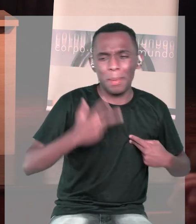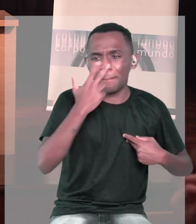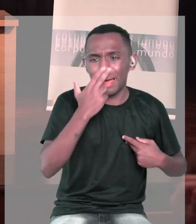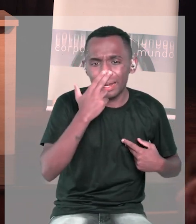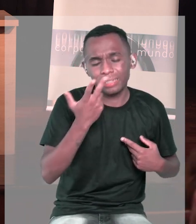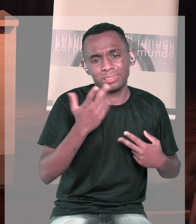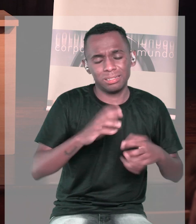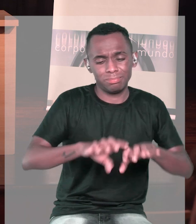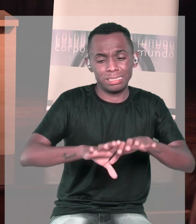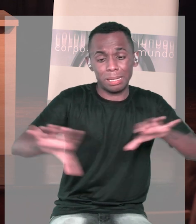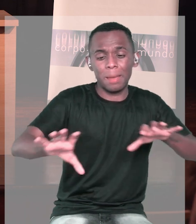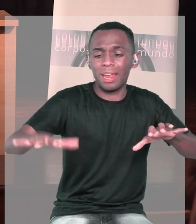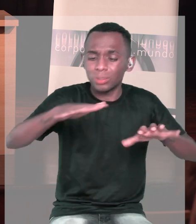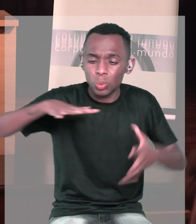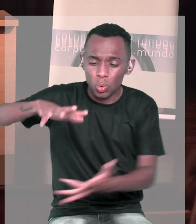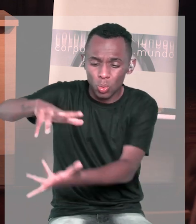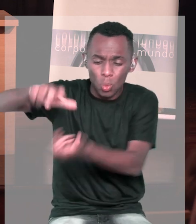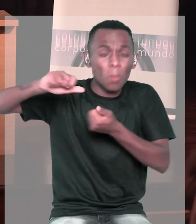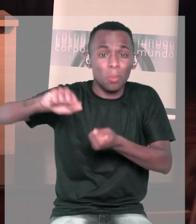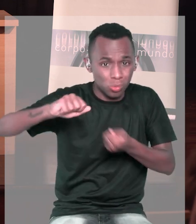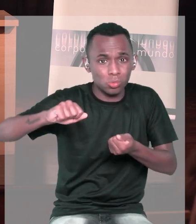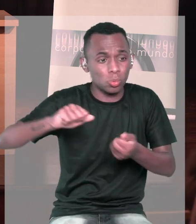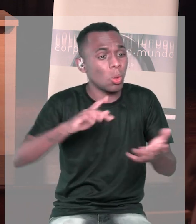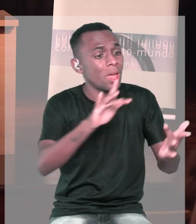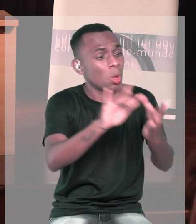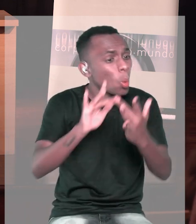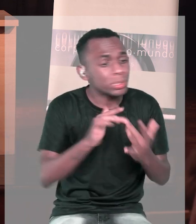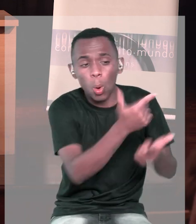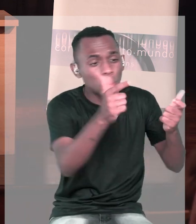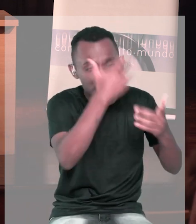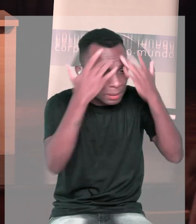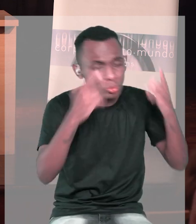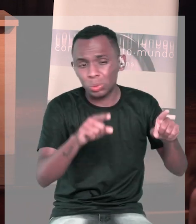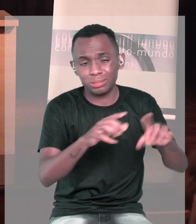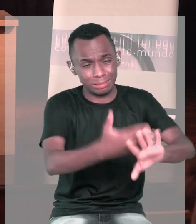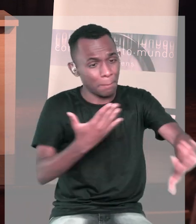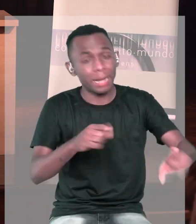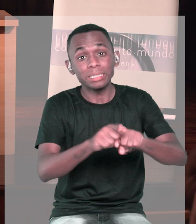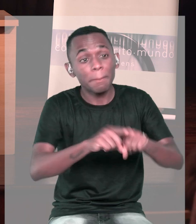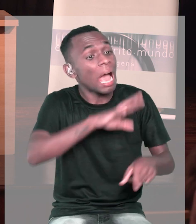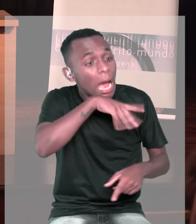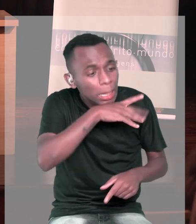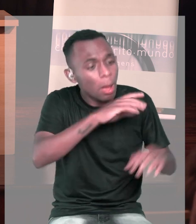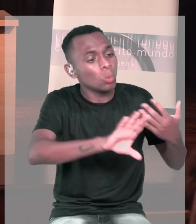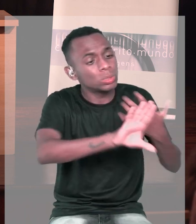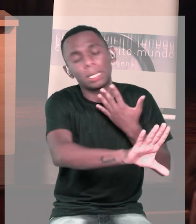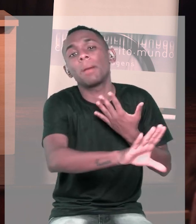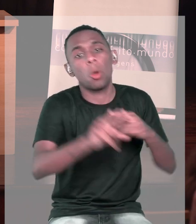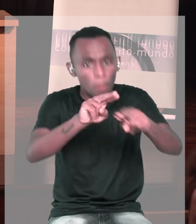separado da terra, do mundo e até mesmo dos outros homens e dos animais. Et c'est vrai